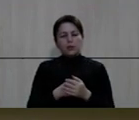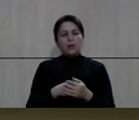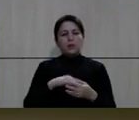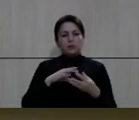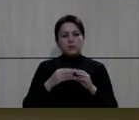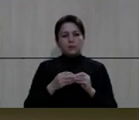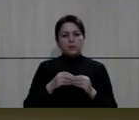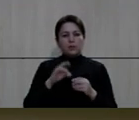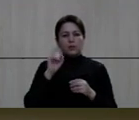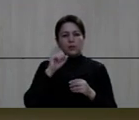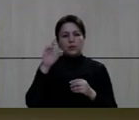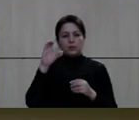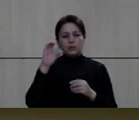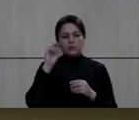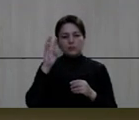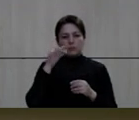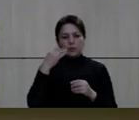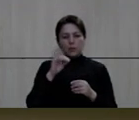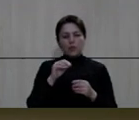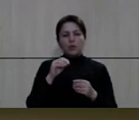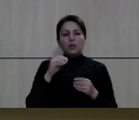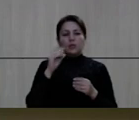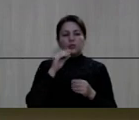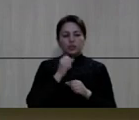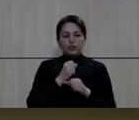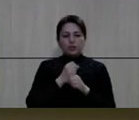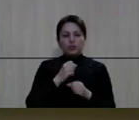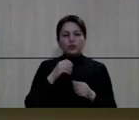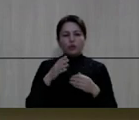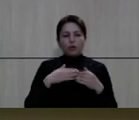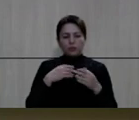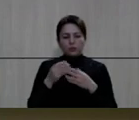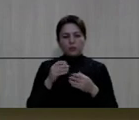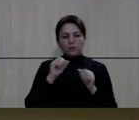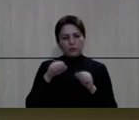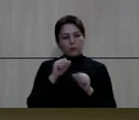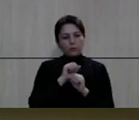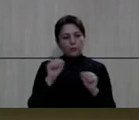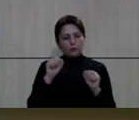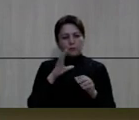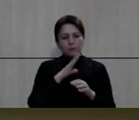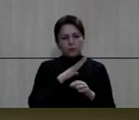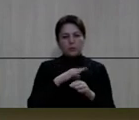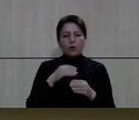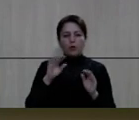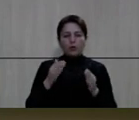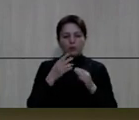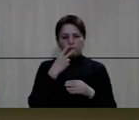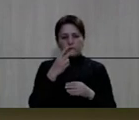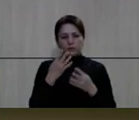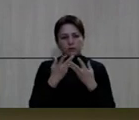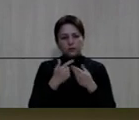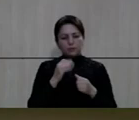Demak, rasmiy ish qog'ozlarida mumkin va mumkin bo'lmagan holatlarni sanab o'tamiz. Demak,